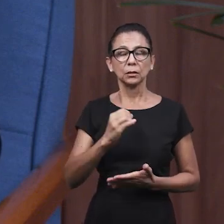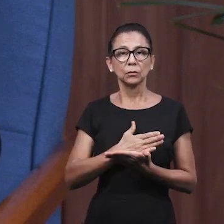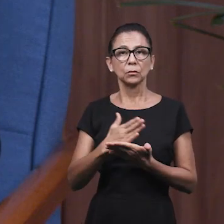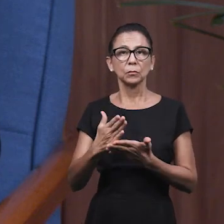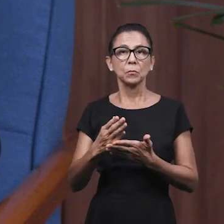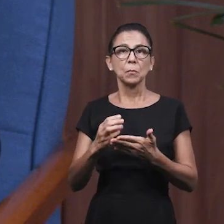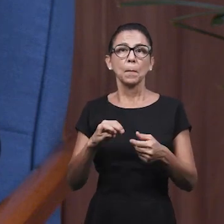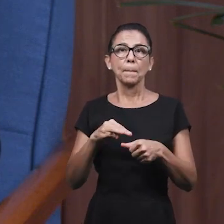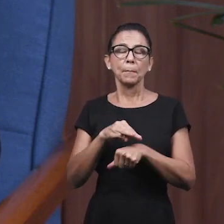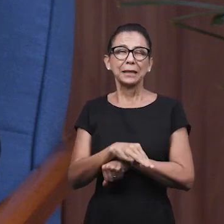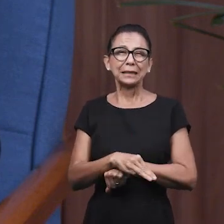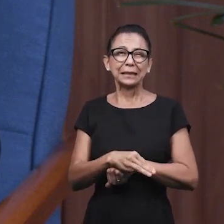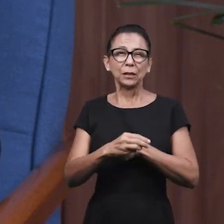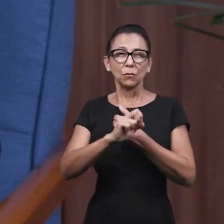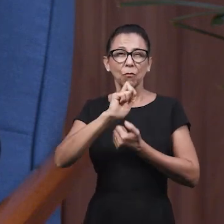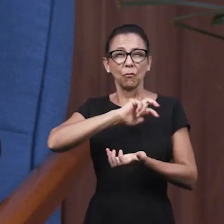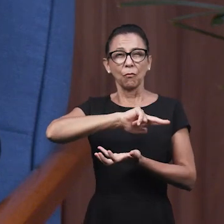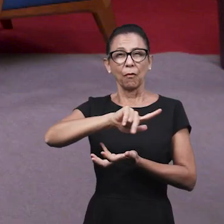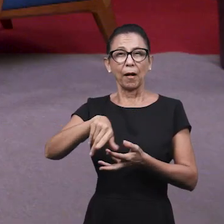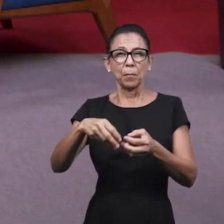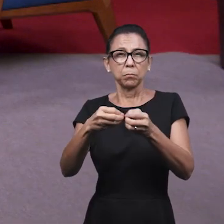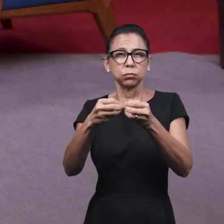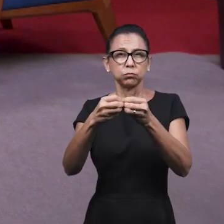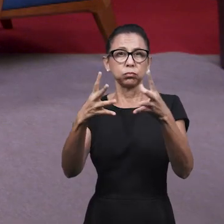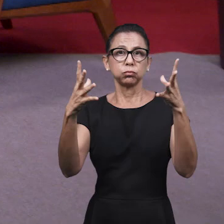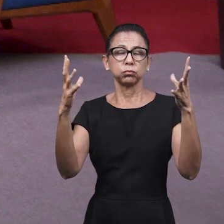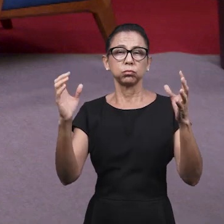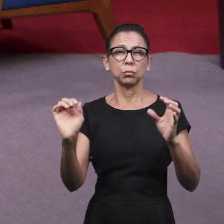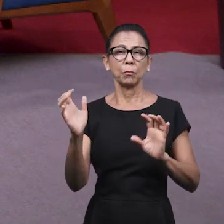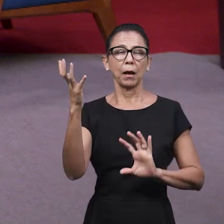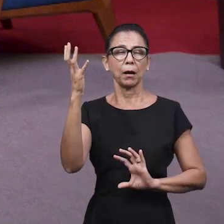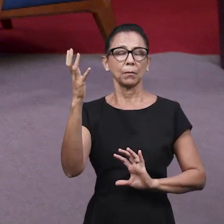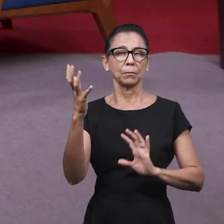ministère, rempli de signes.